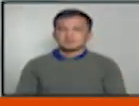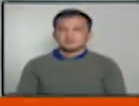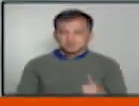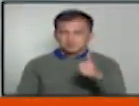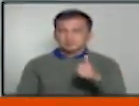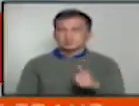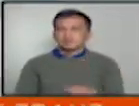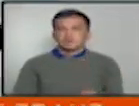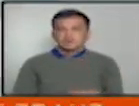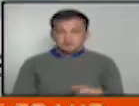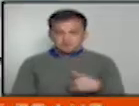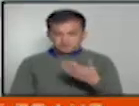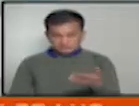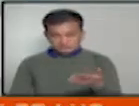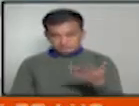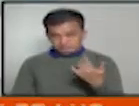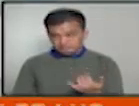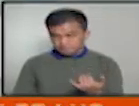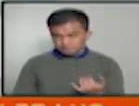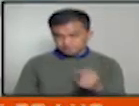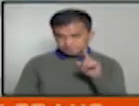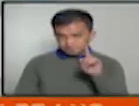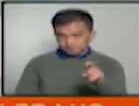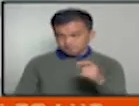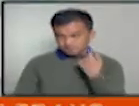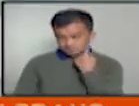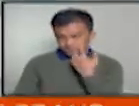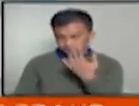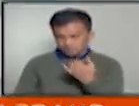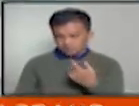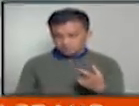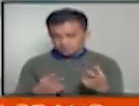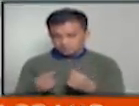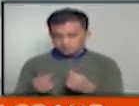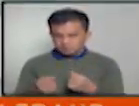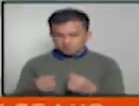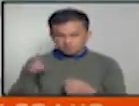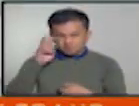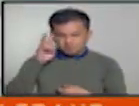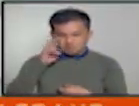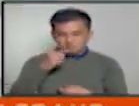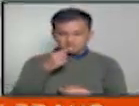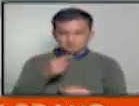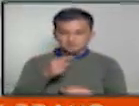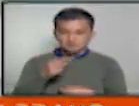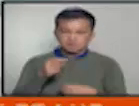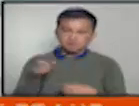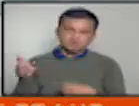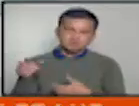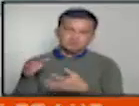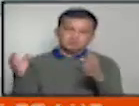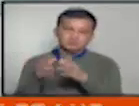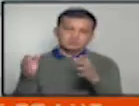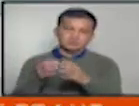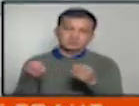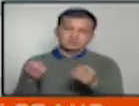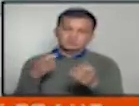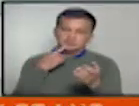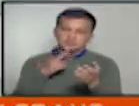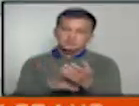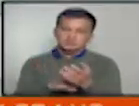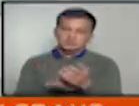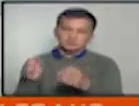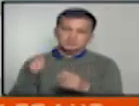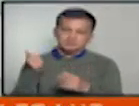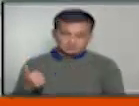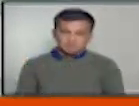sige po. Tapos ngayon, sir, tinatanong ko sa inyo kanina kung bakit gagawin yun ni Victor. Sabi nyo, basta gulero talaga ito at marami na itong records. Impact sa